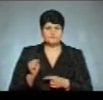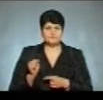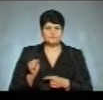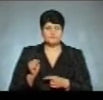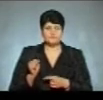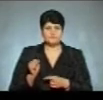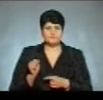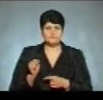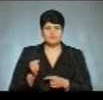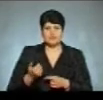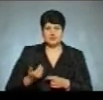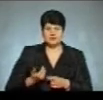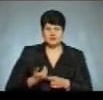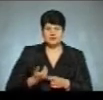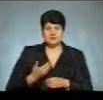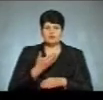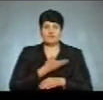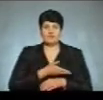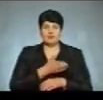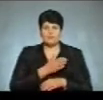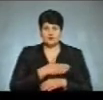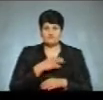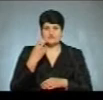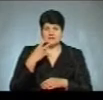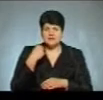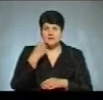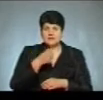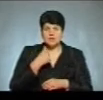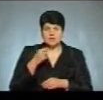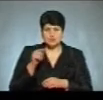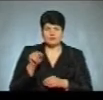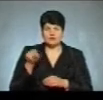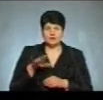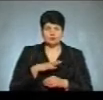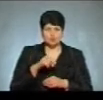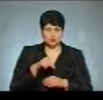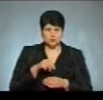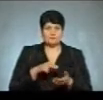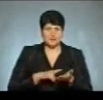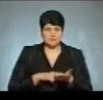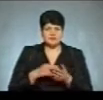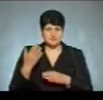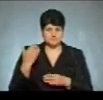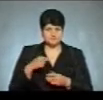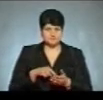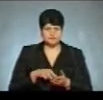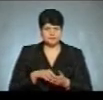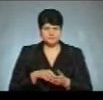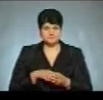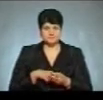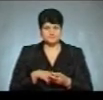І внучка живуть у Польщі в Росії вже 20 років. Вони були тут приписані.